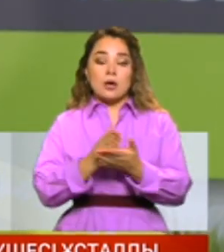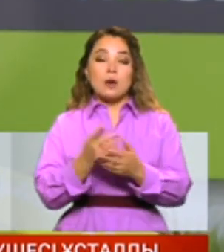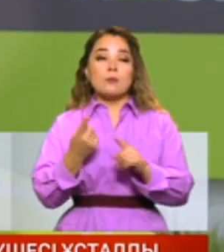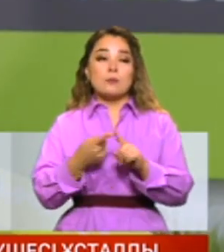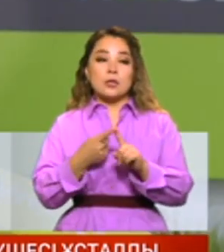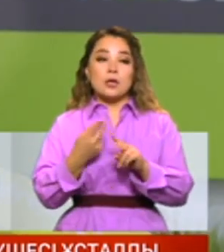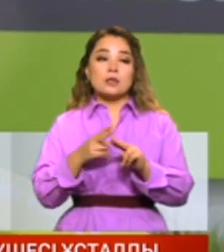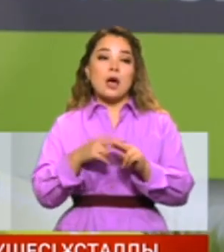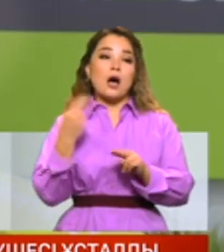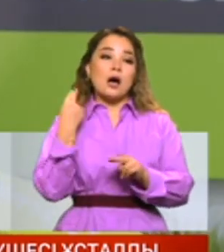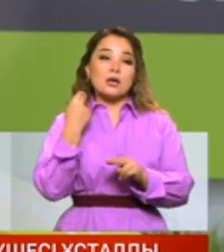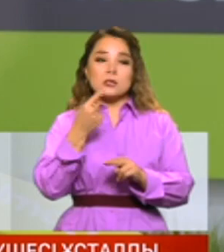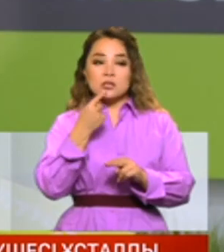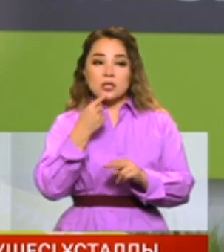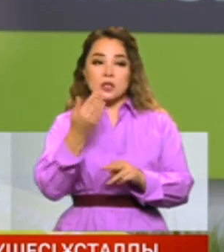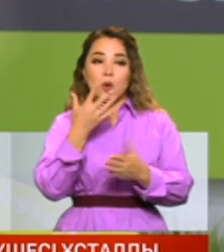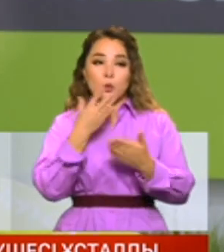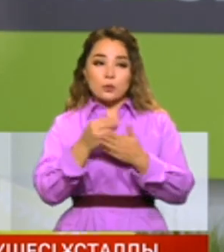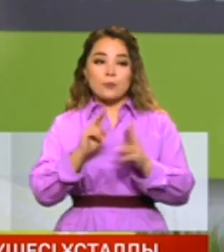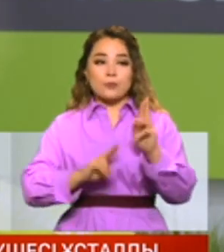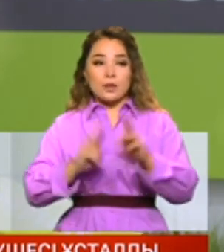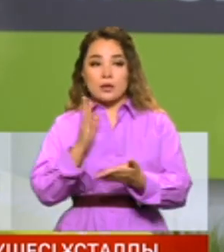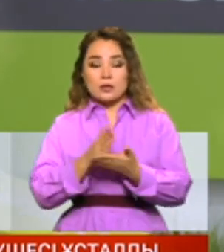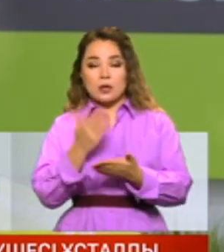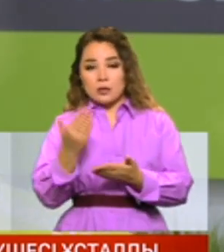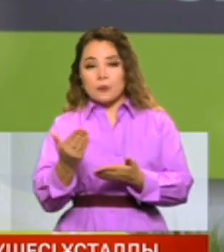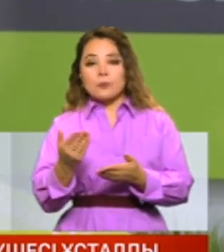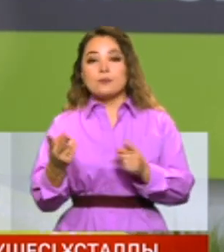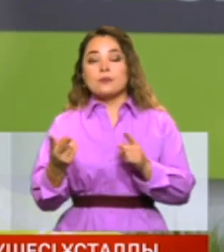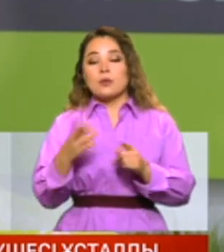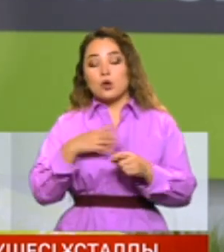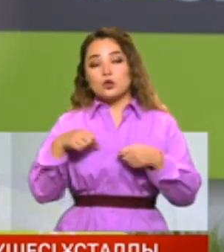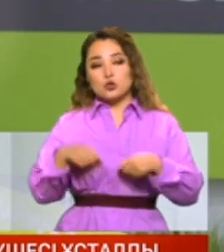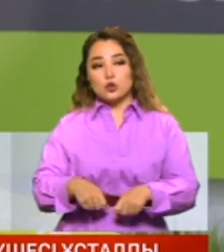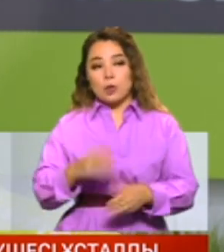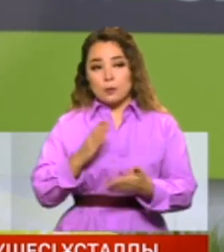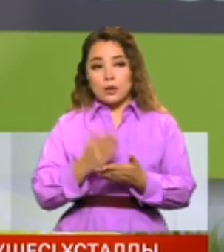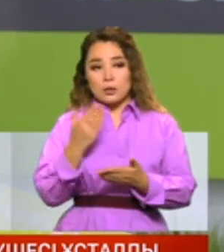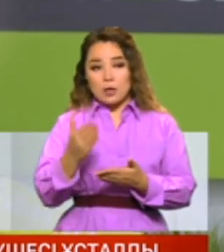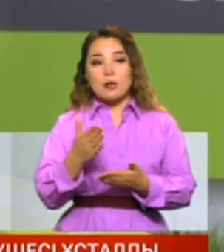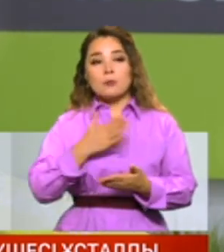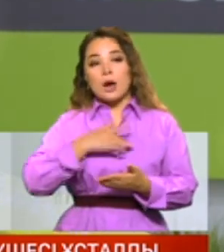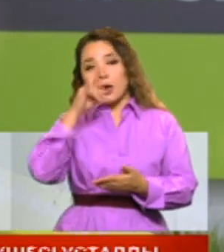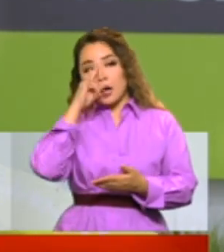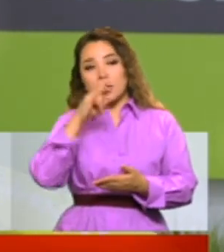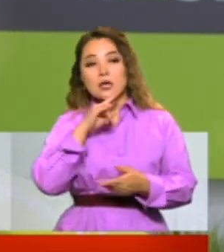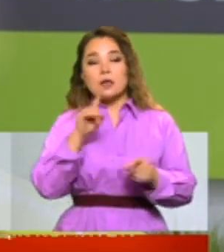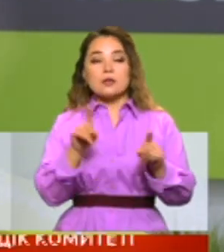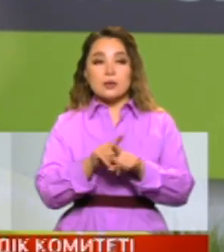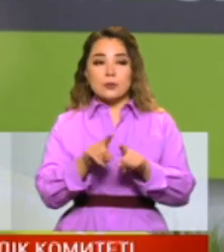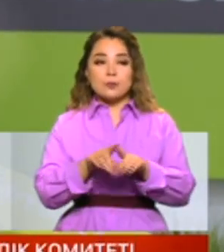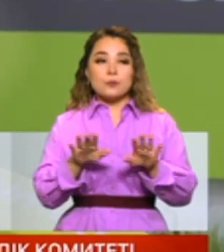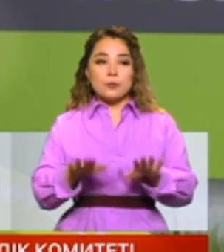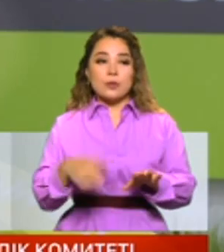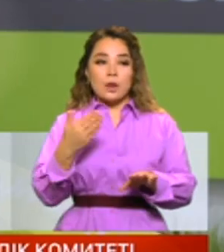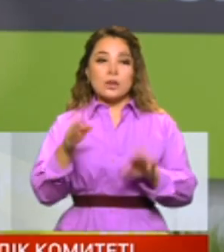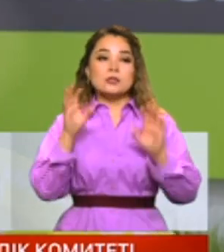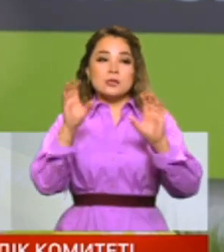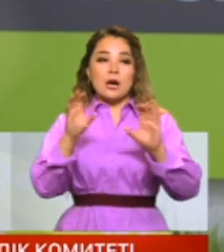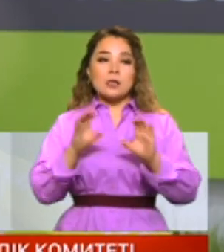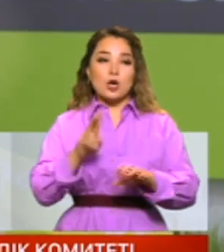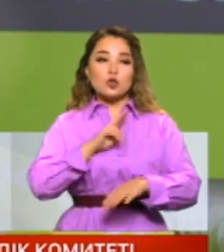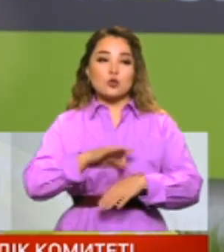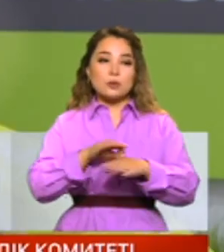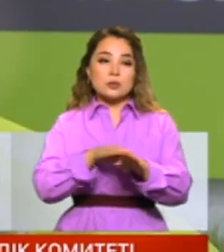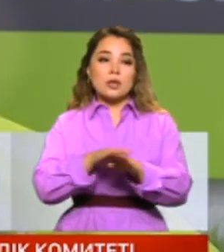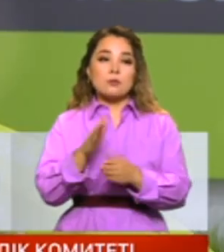жаңағы ағылшын Уэльс несі бойынша, құқығы бойынша, мынау біздің Қазақстанның жаңағы заңнамасымен жұмыс